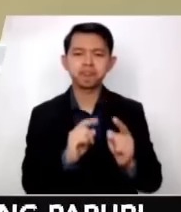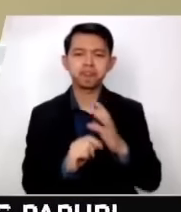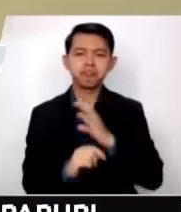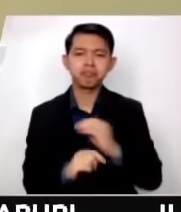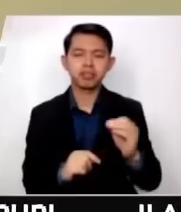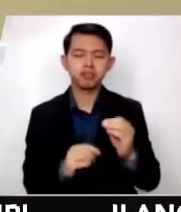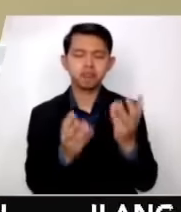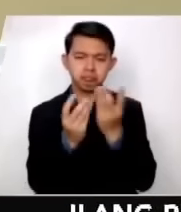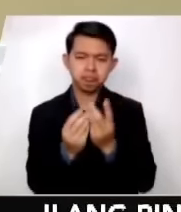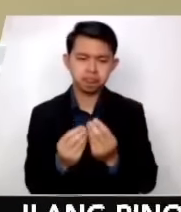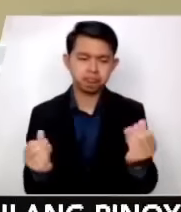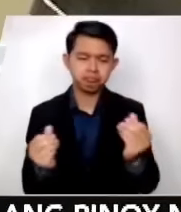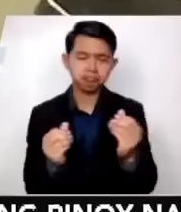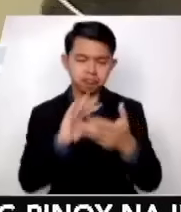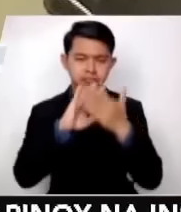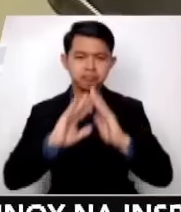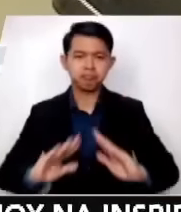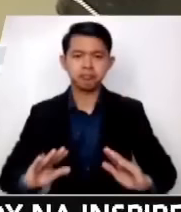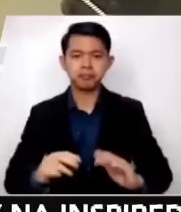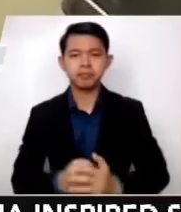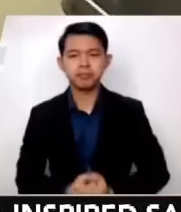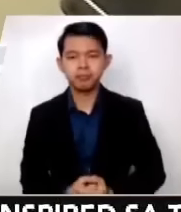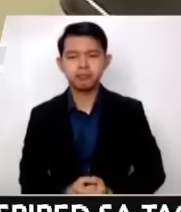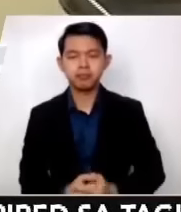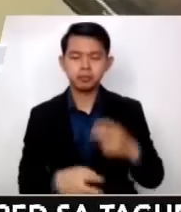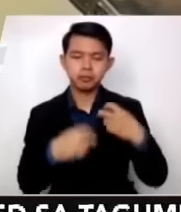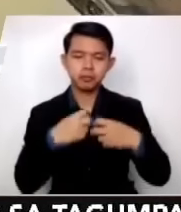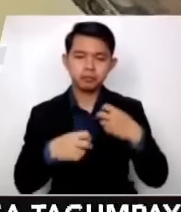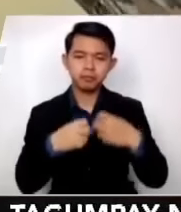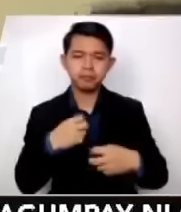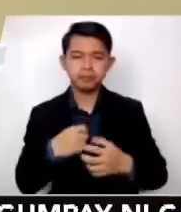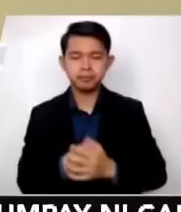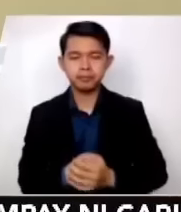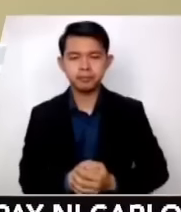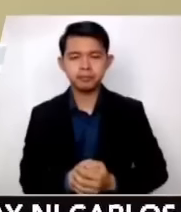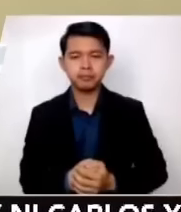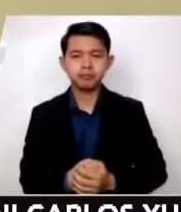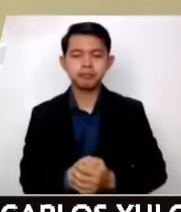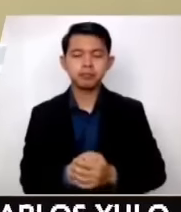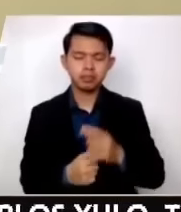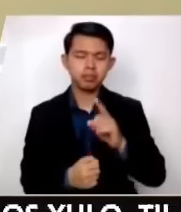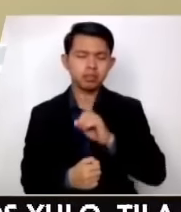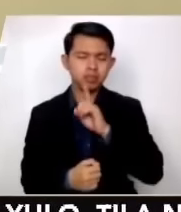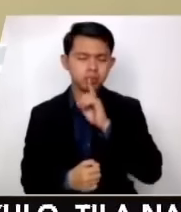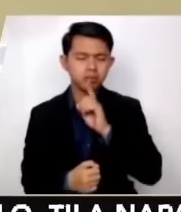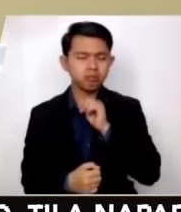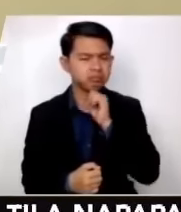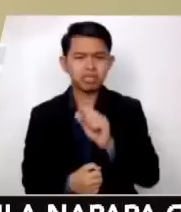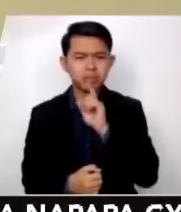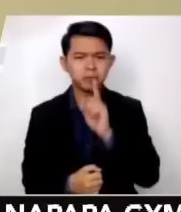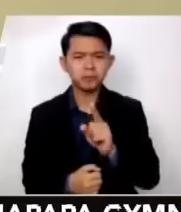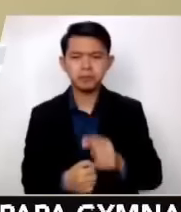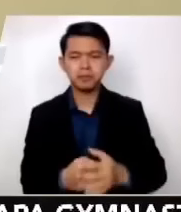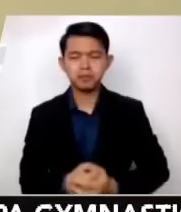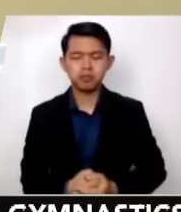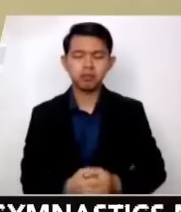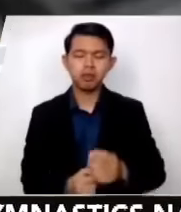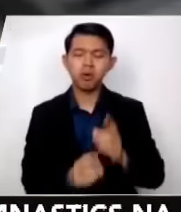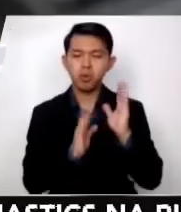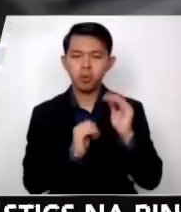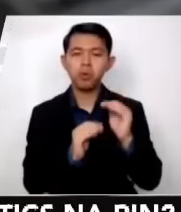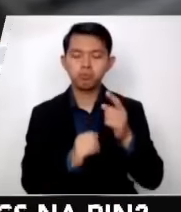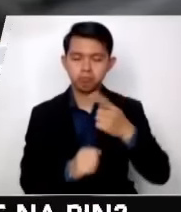y Hindi naman masyadong problema na hindi naman totoo sana mag-usap-usap tayo mag-bonding tayo magbalikan